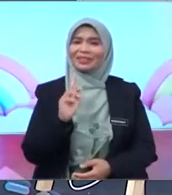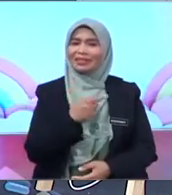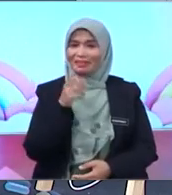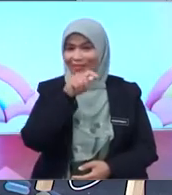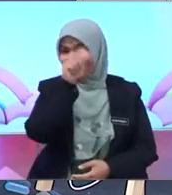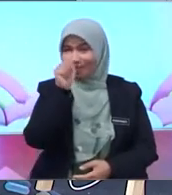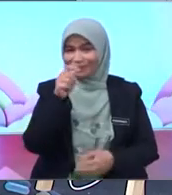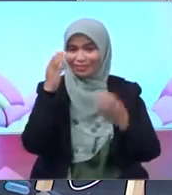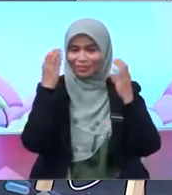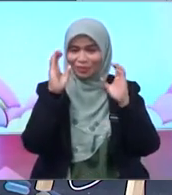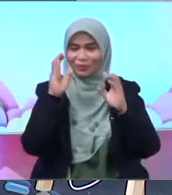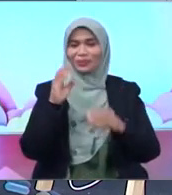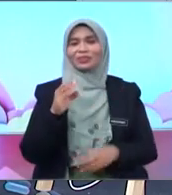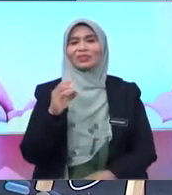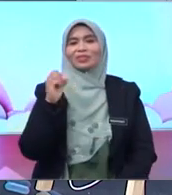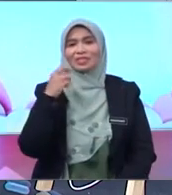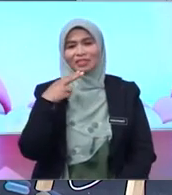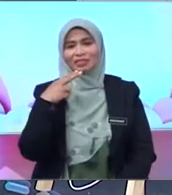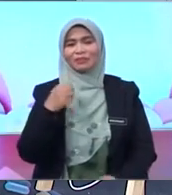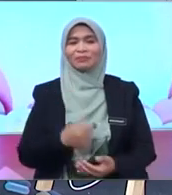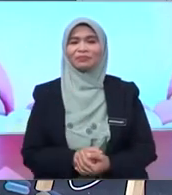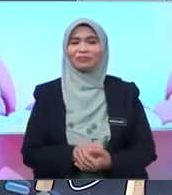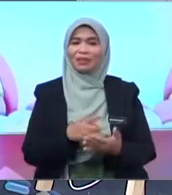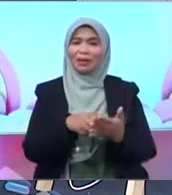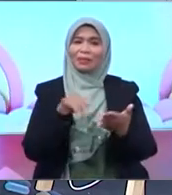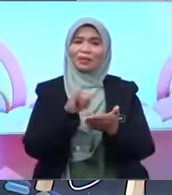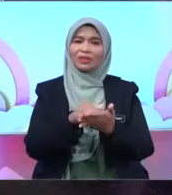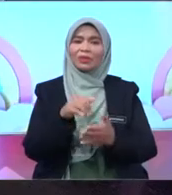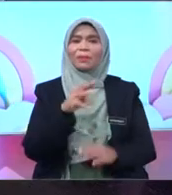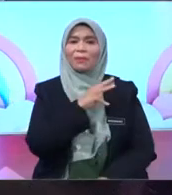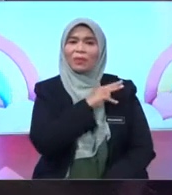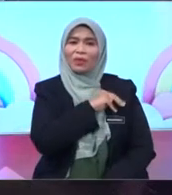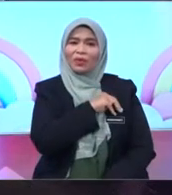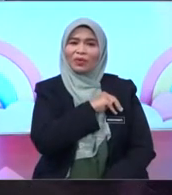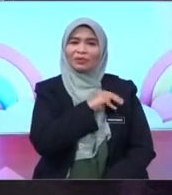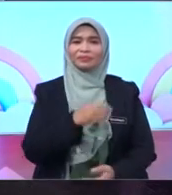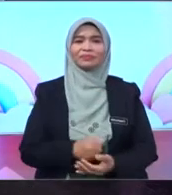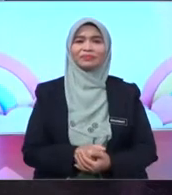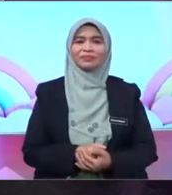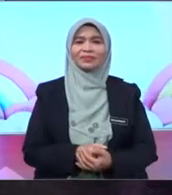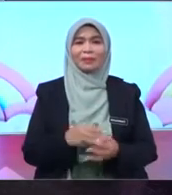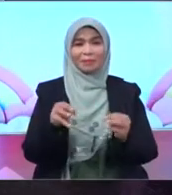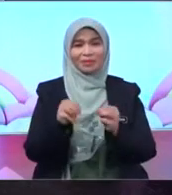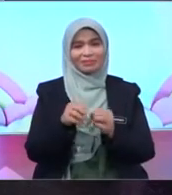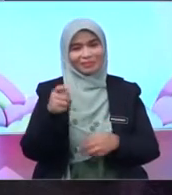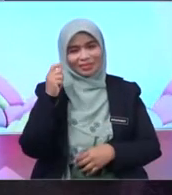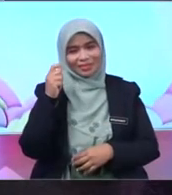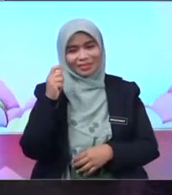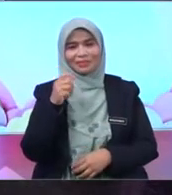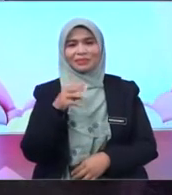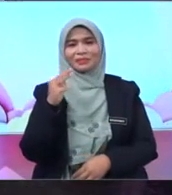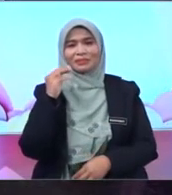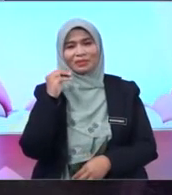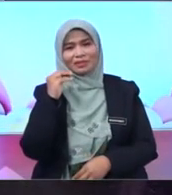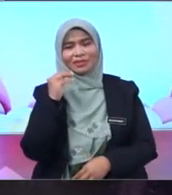main apa yang dimaksud dengan molekul sego Oke Aamir Khan murni lebih kepada